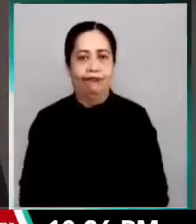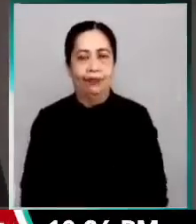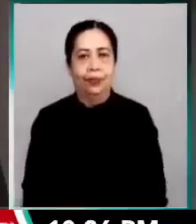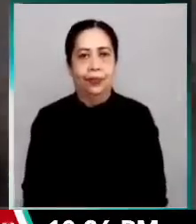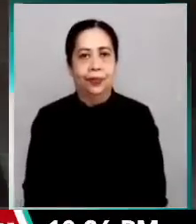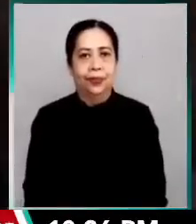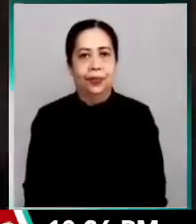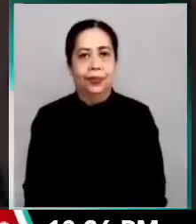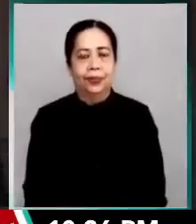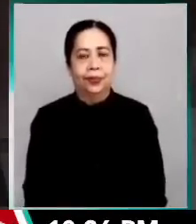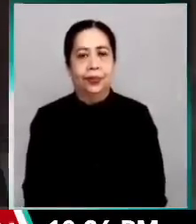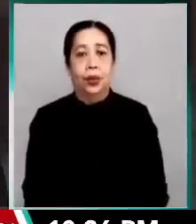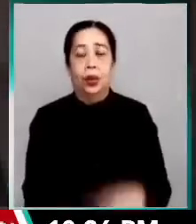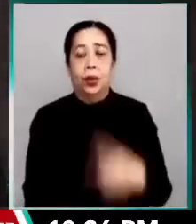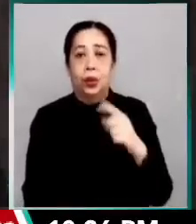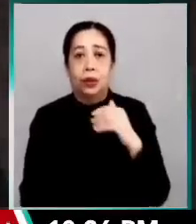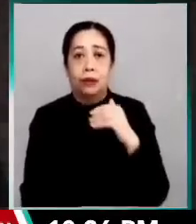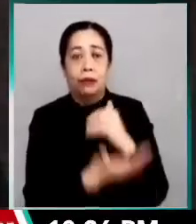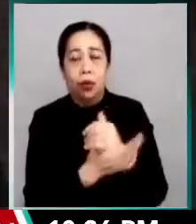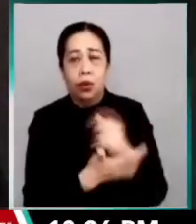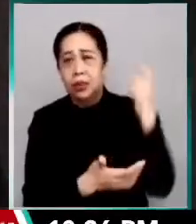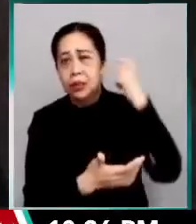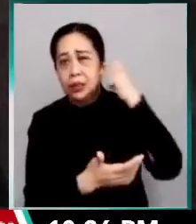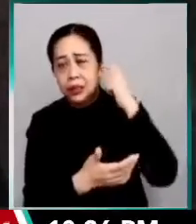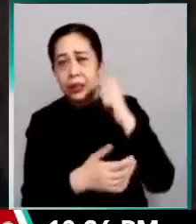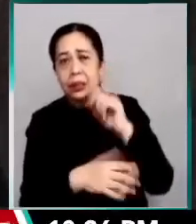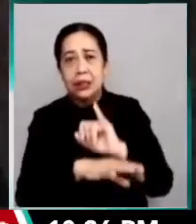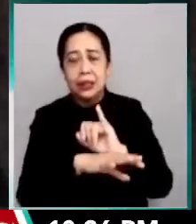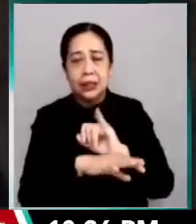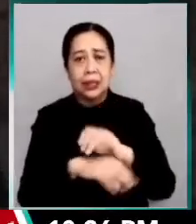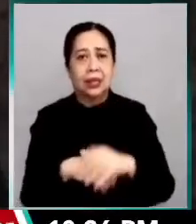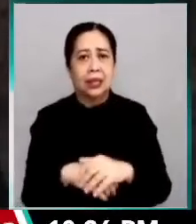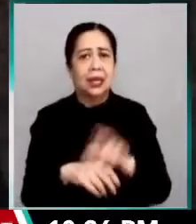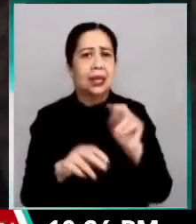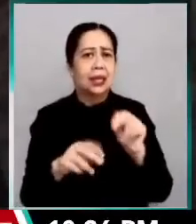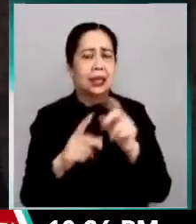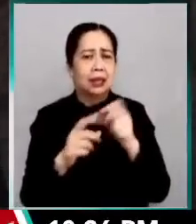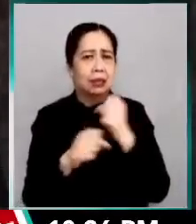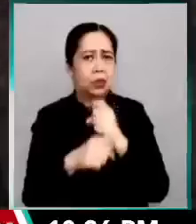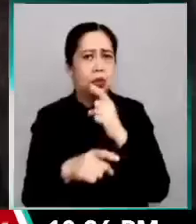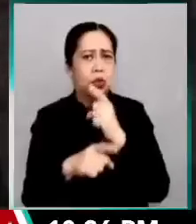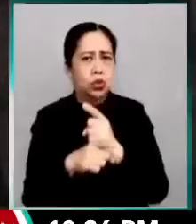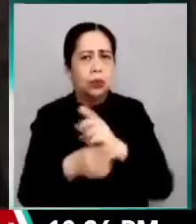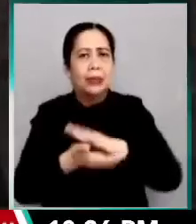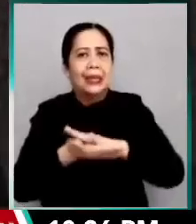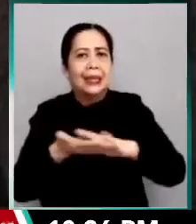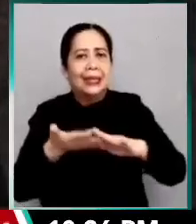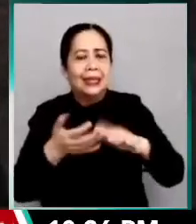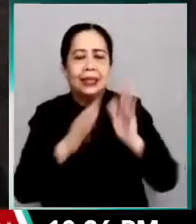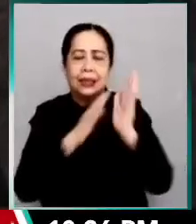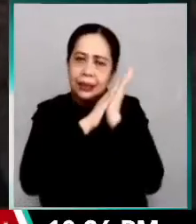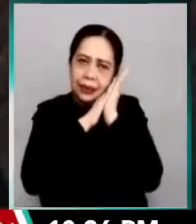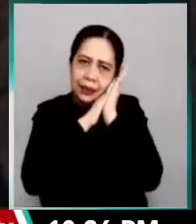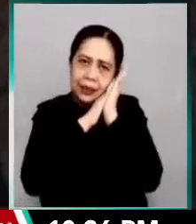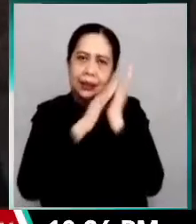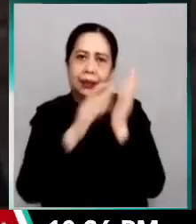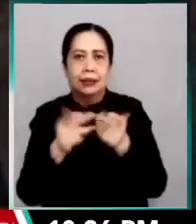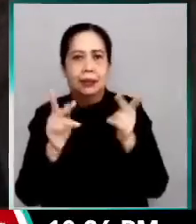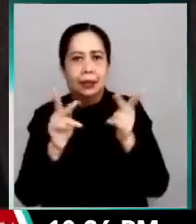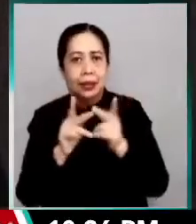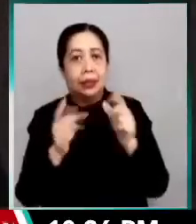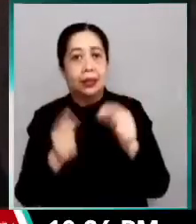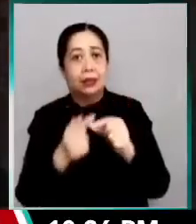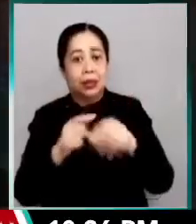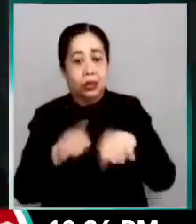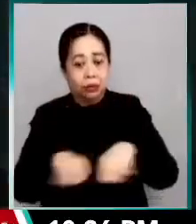Para namang maiwasang mapasukan ng mga insekto sa tenga, kailangang siguraduhin na malinis ang tinutulugan, lalo na kung nasa sahig,